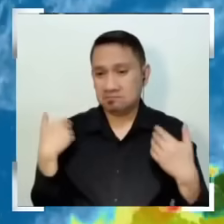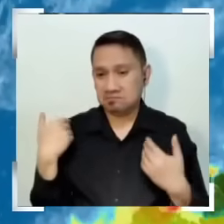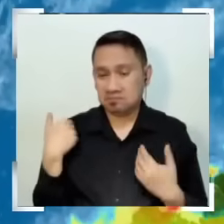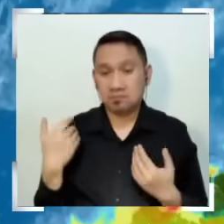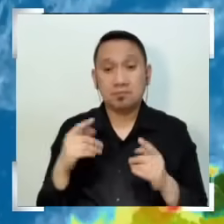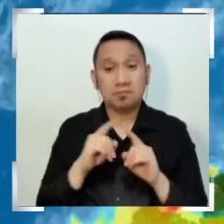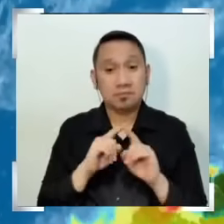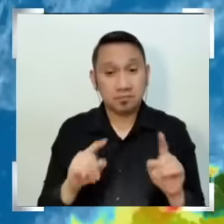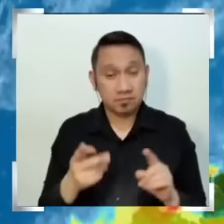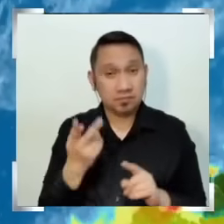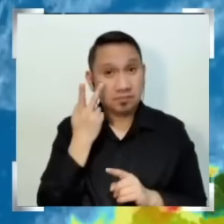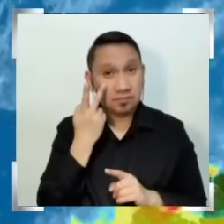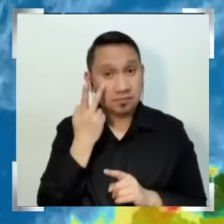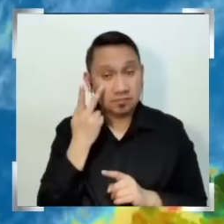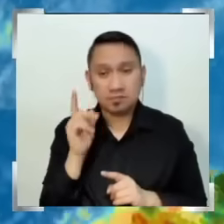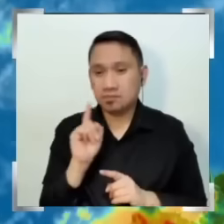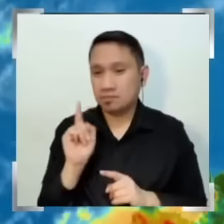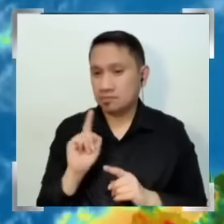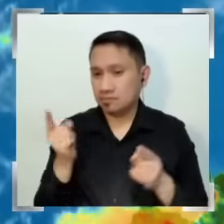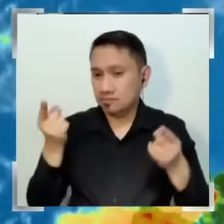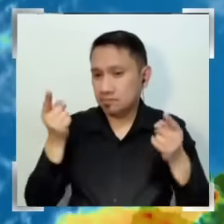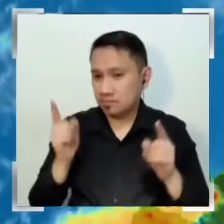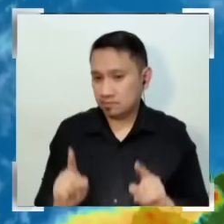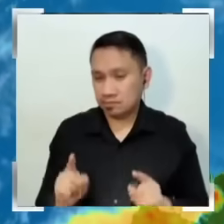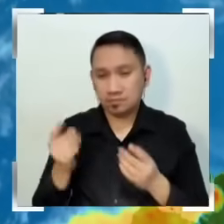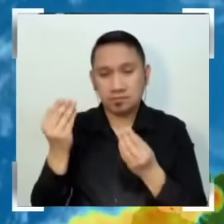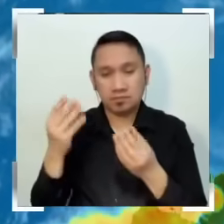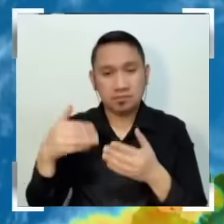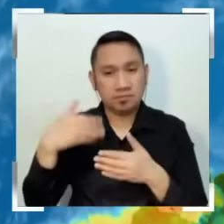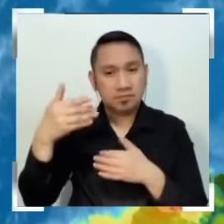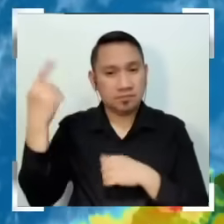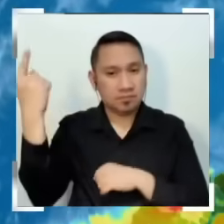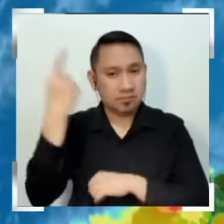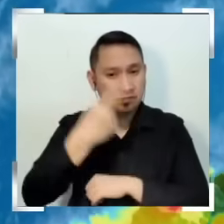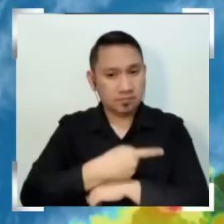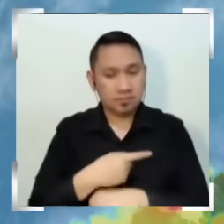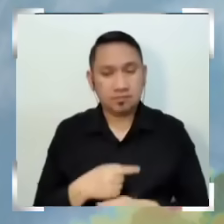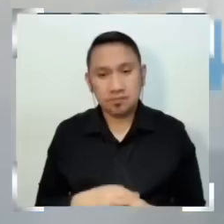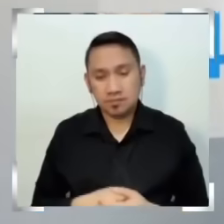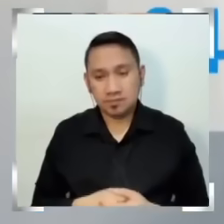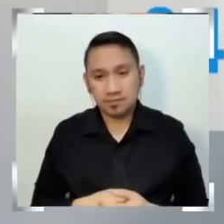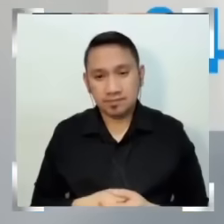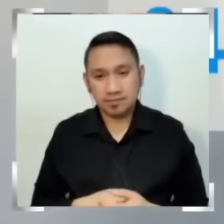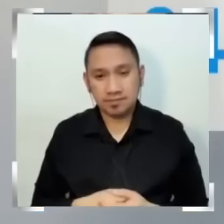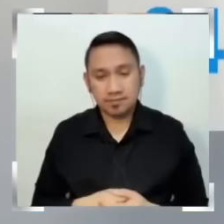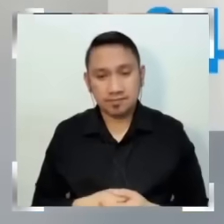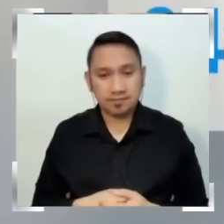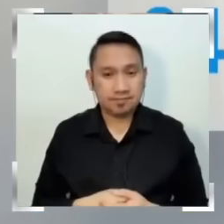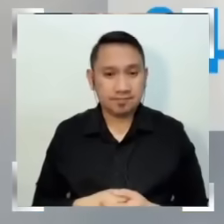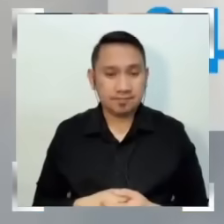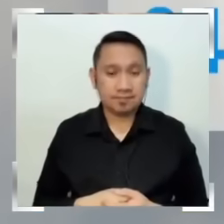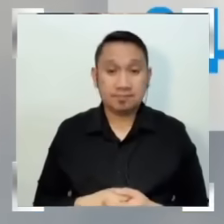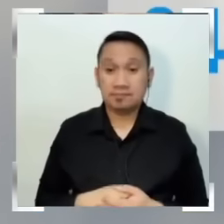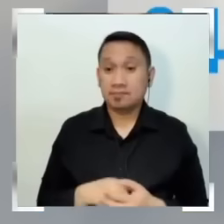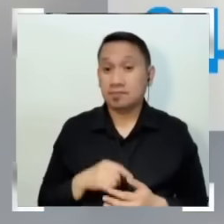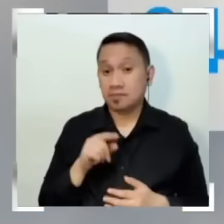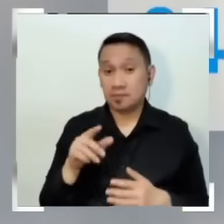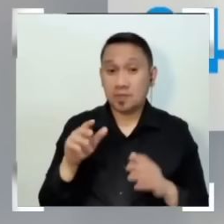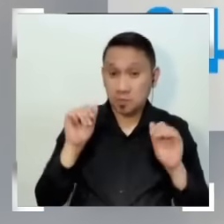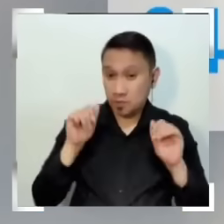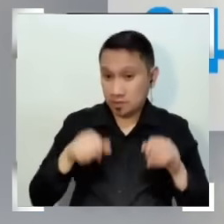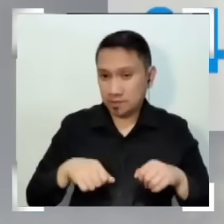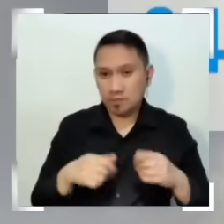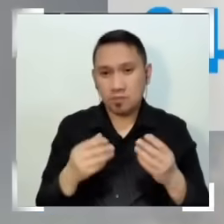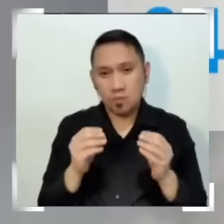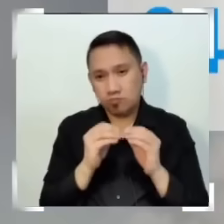silipin natin kung ano magiging lagay ng panahon sa mga susunod pang araw. Sa 3-day forecast ng PAGASA, posibleng maging maulap at